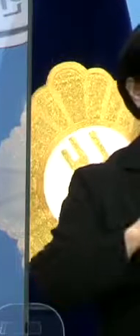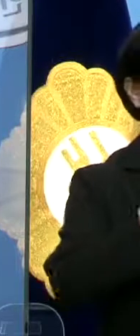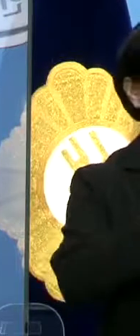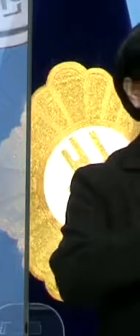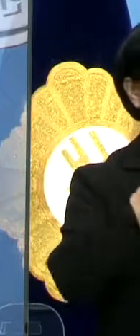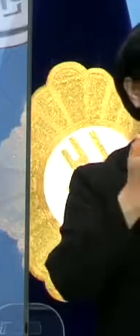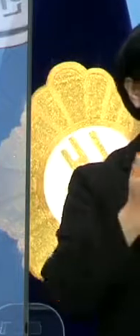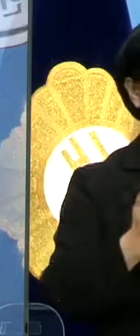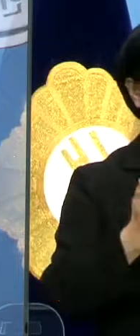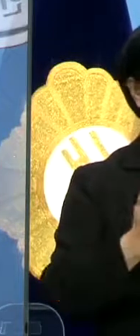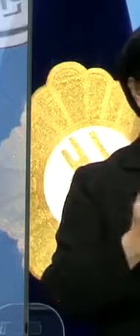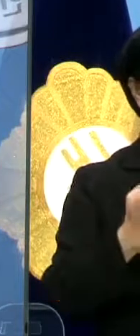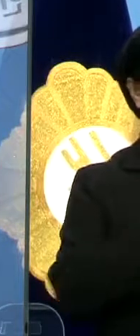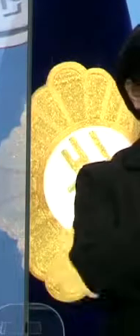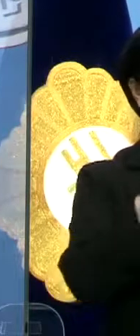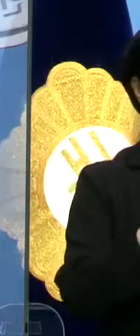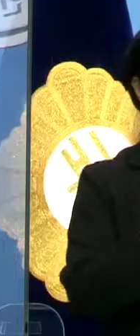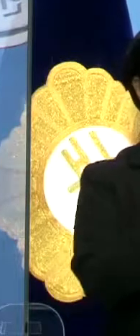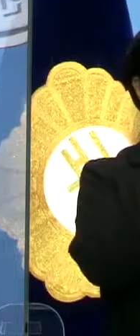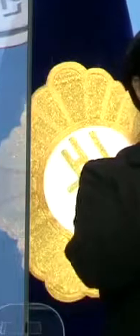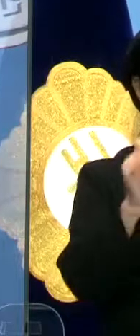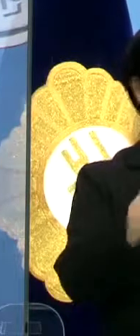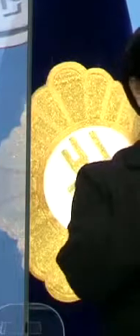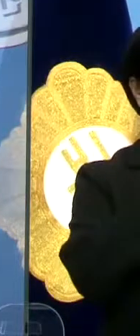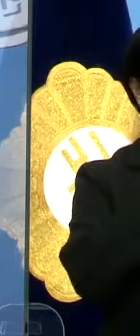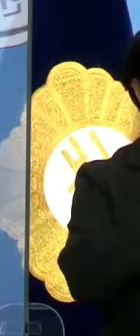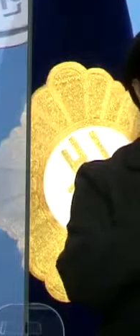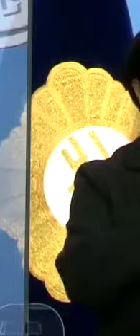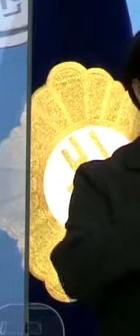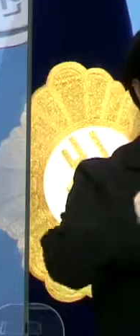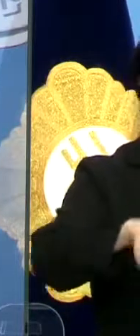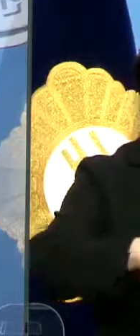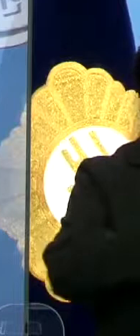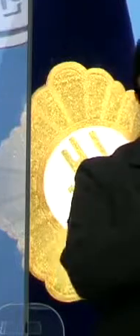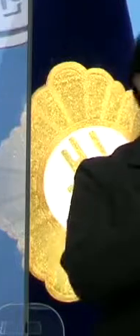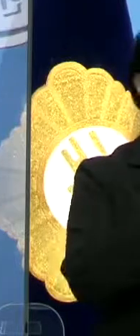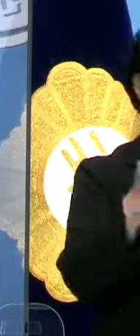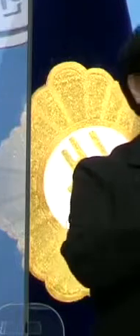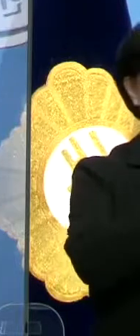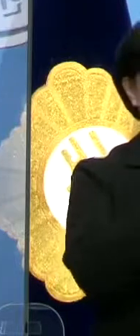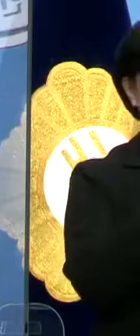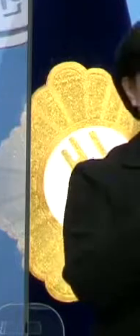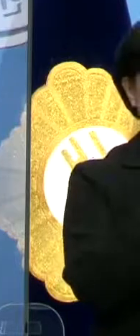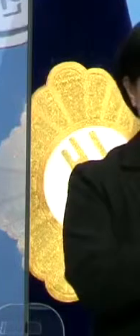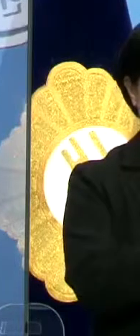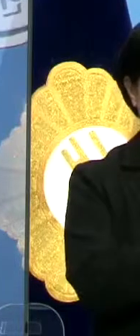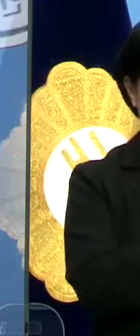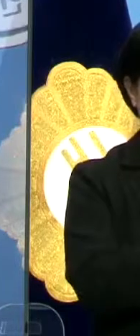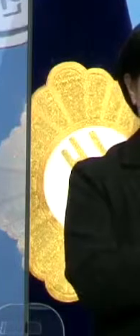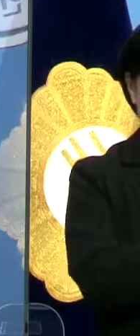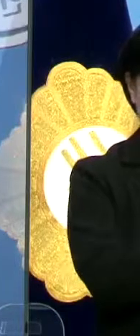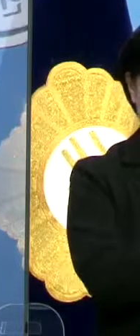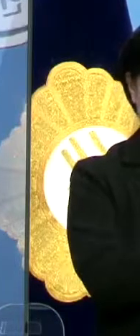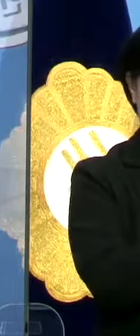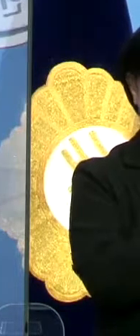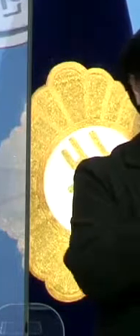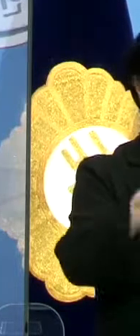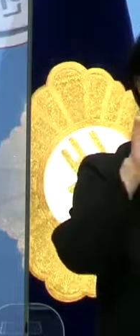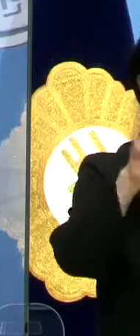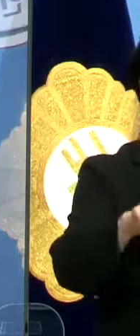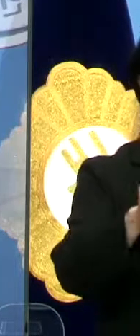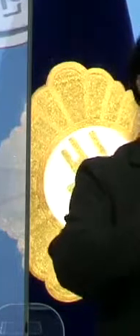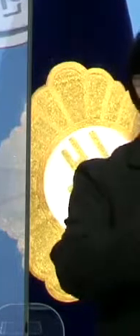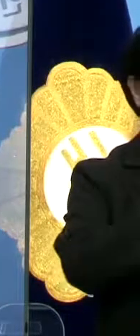촛불 시민들의 염원을 받고 집권을 했습니다 압도적인 지지로 지방의회 의